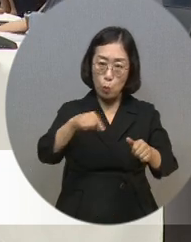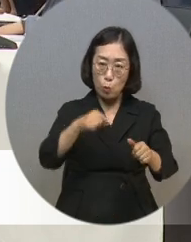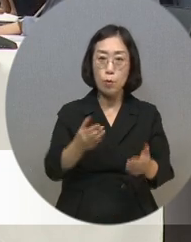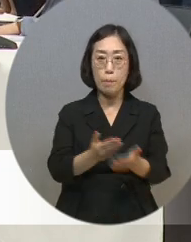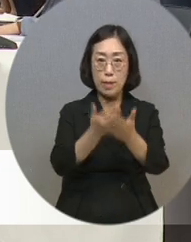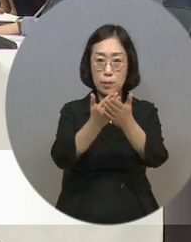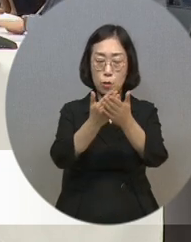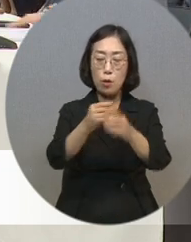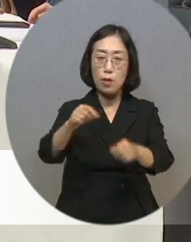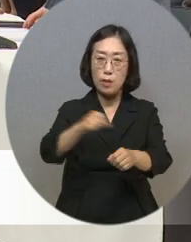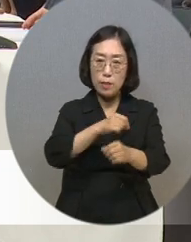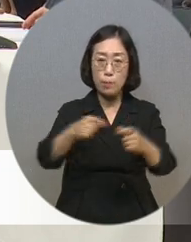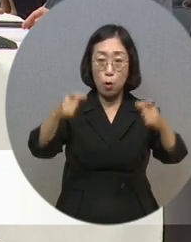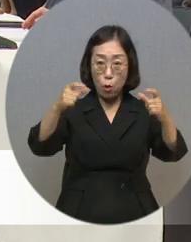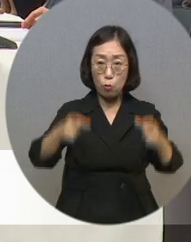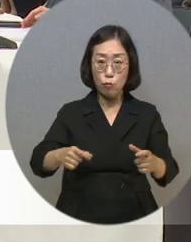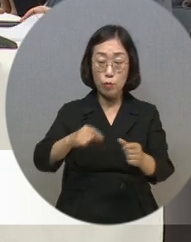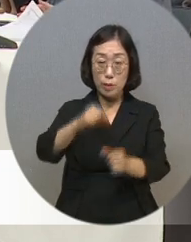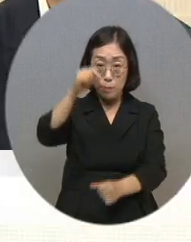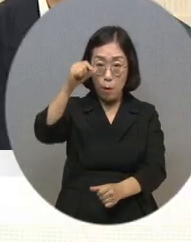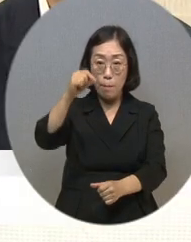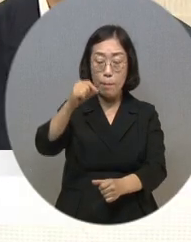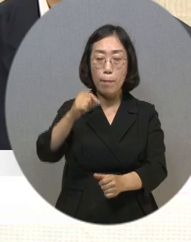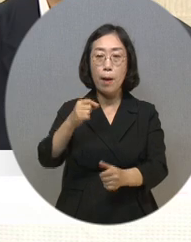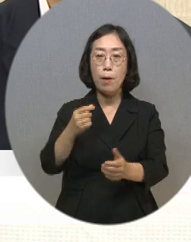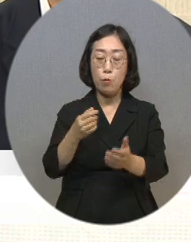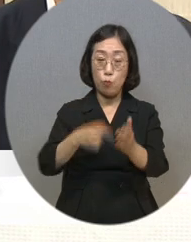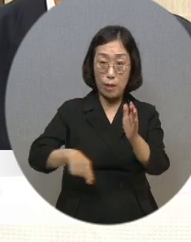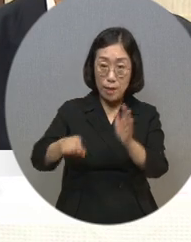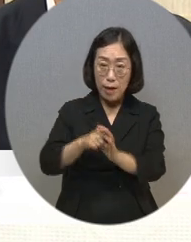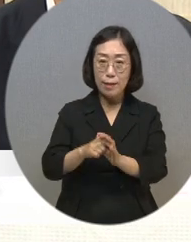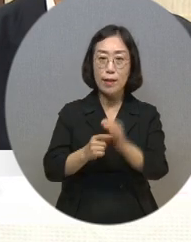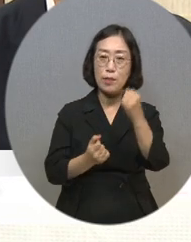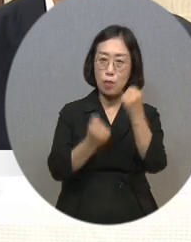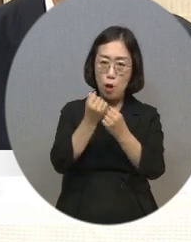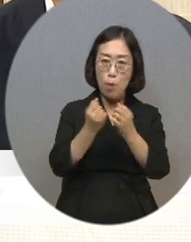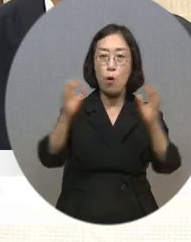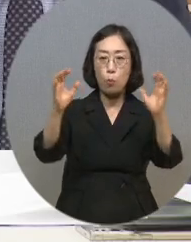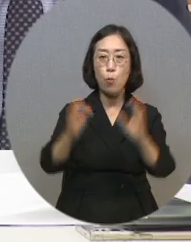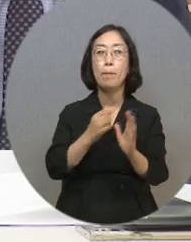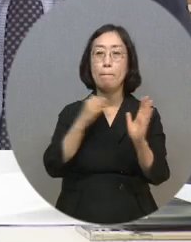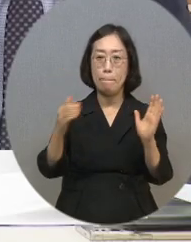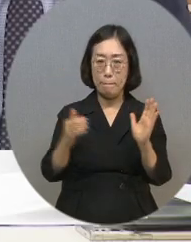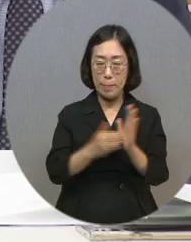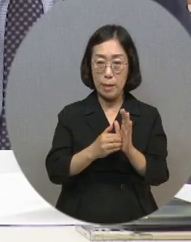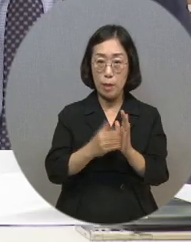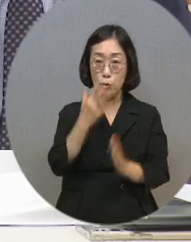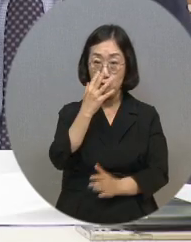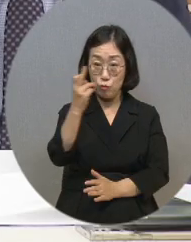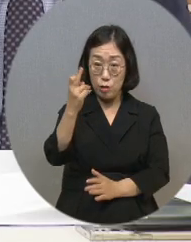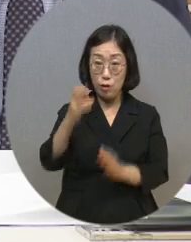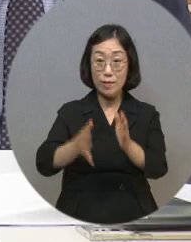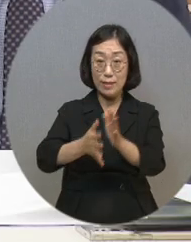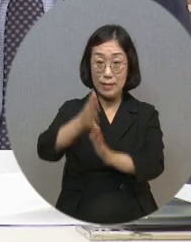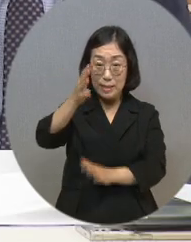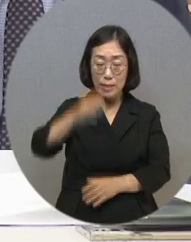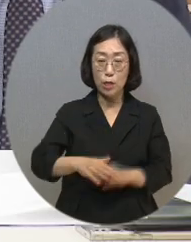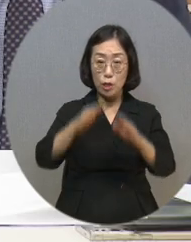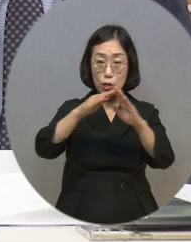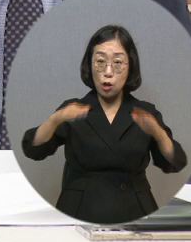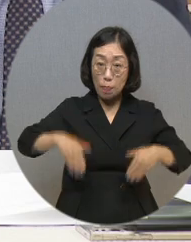교육발전특구 시범지역 지정을 위한 업무협약 및 사업설명회를 열었습니다. 순천시